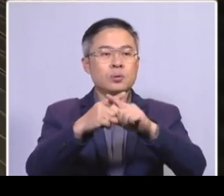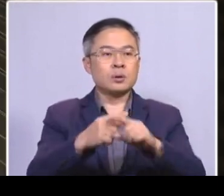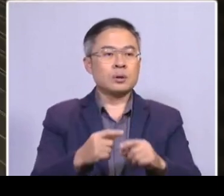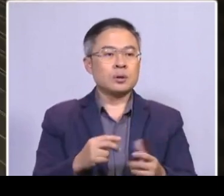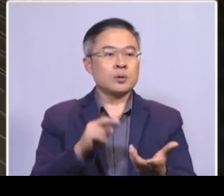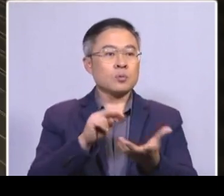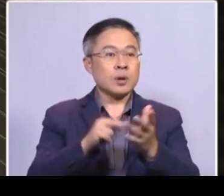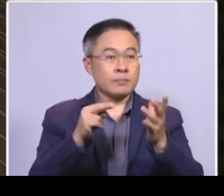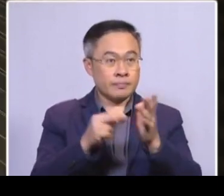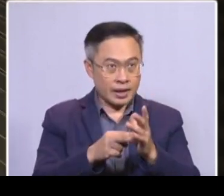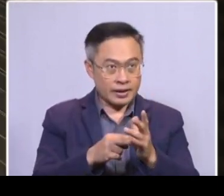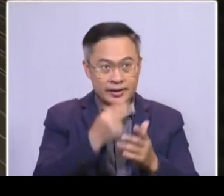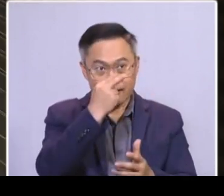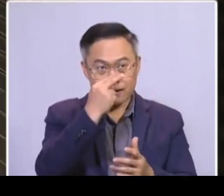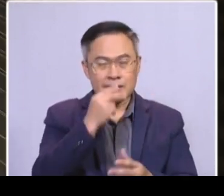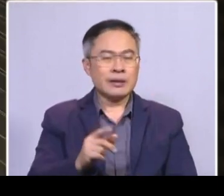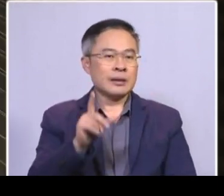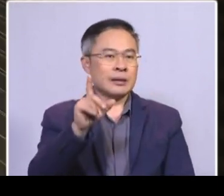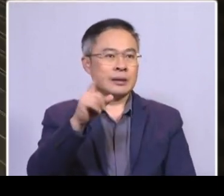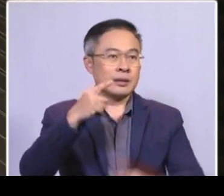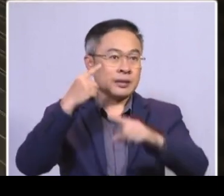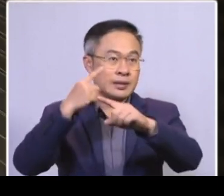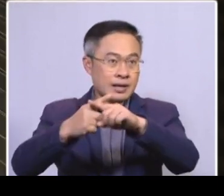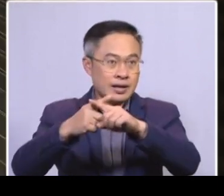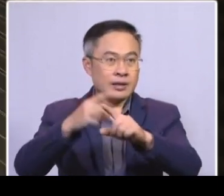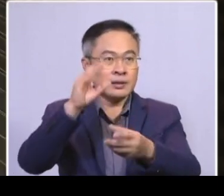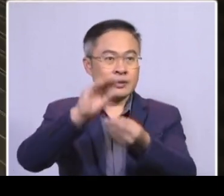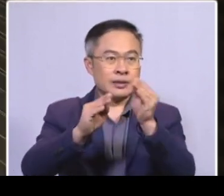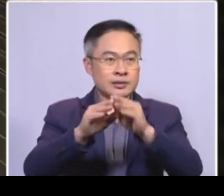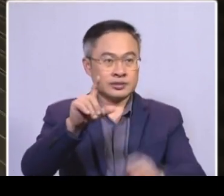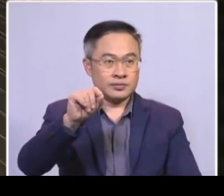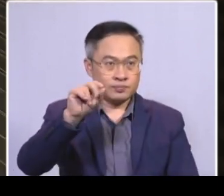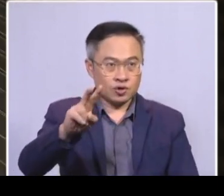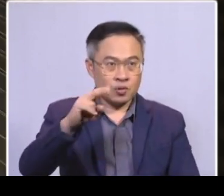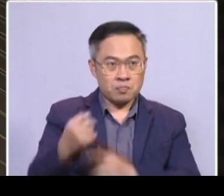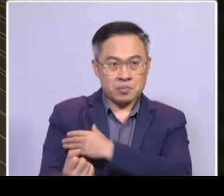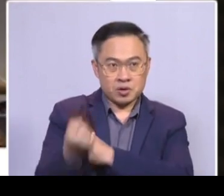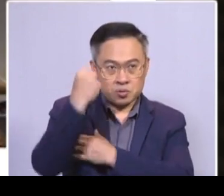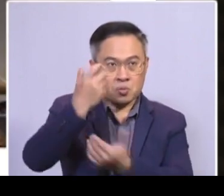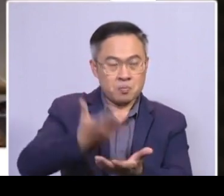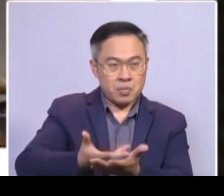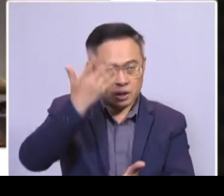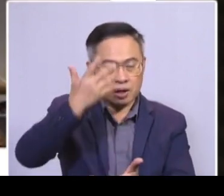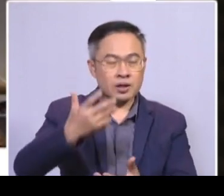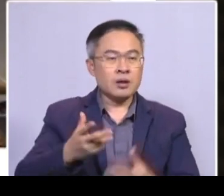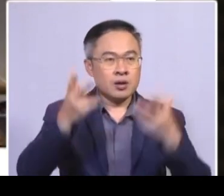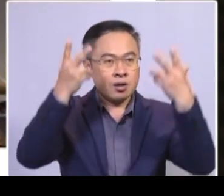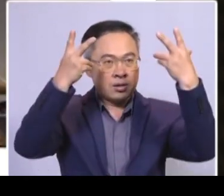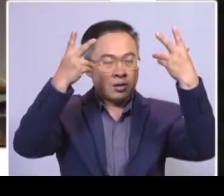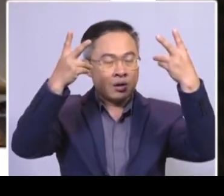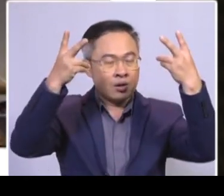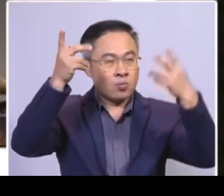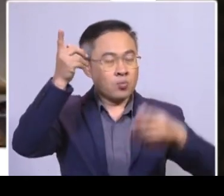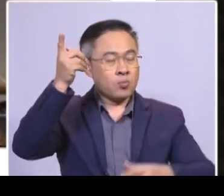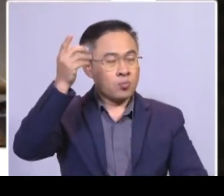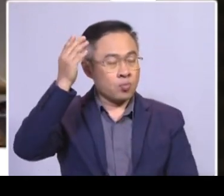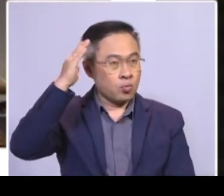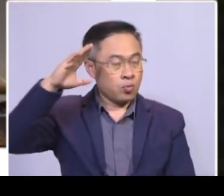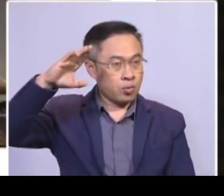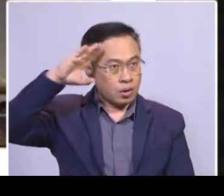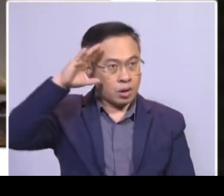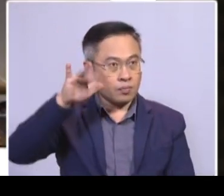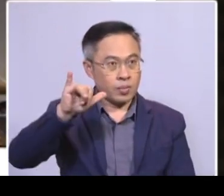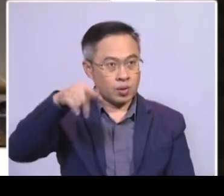ตรงนั้นก็คือกา22มั่นคงมั่งคั่งลุงตู่อยู่ต่อรวมไทยสร้างชาติแล้วก็ลักษณะเห็นไหมมีโลโ